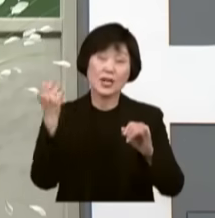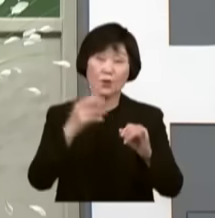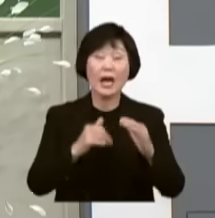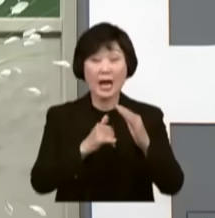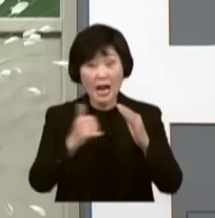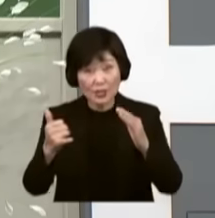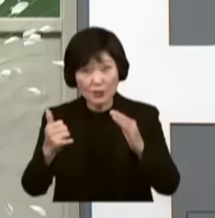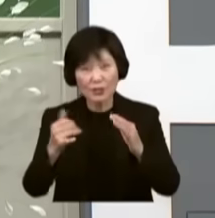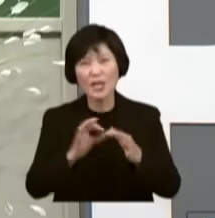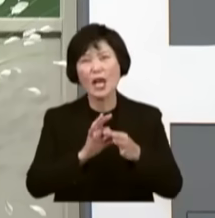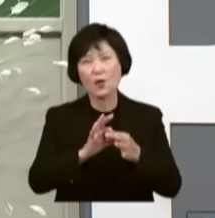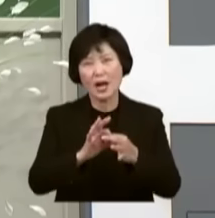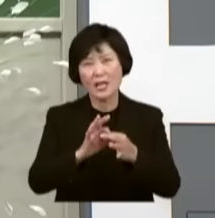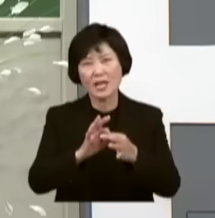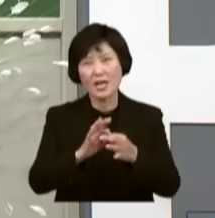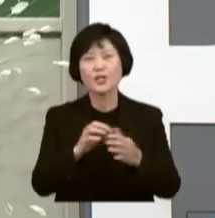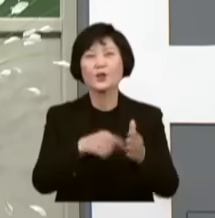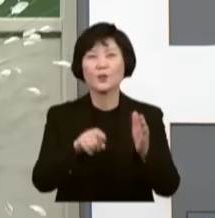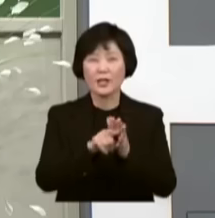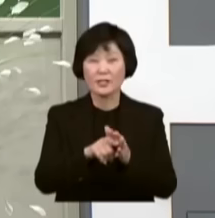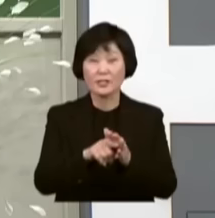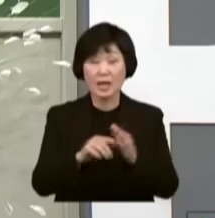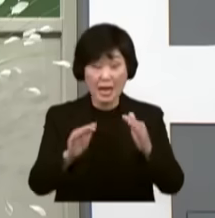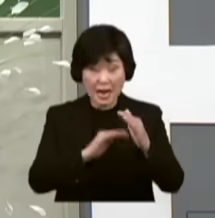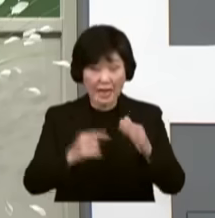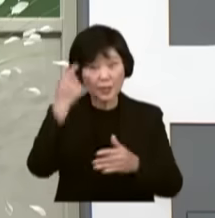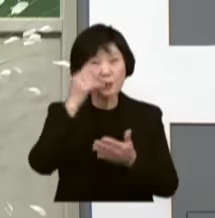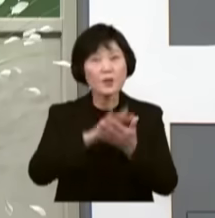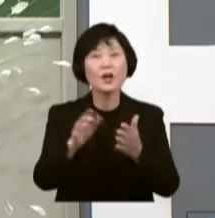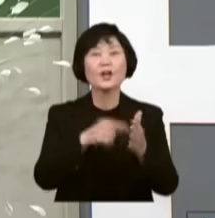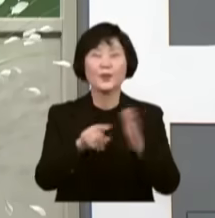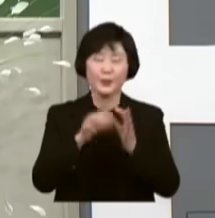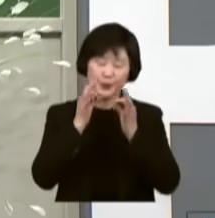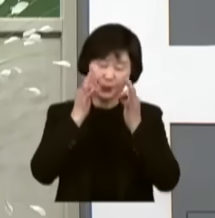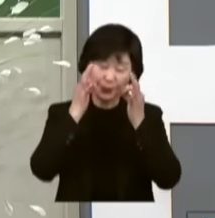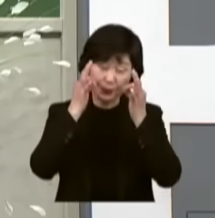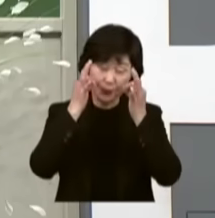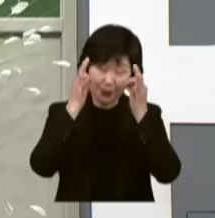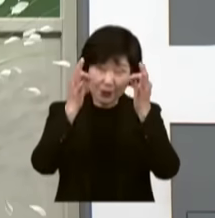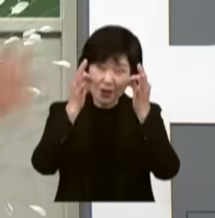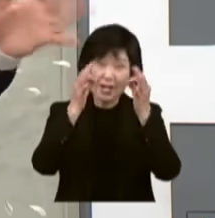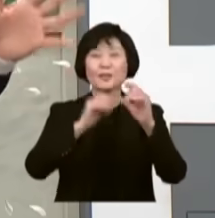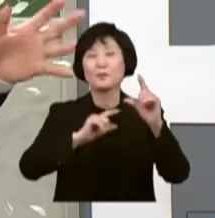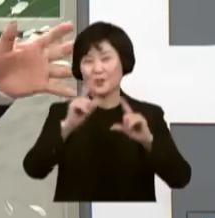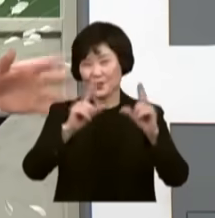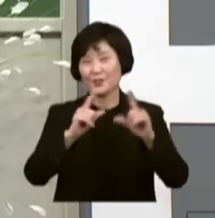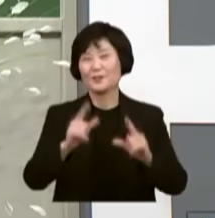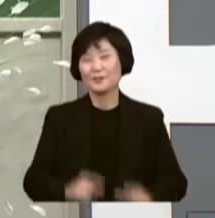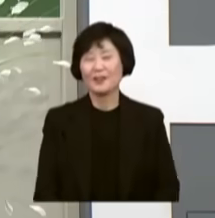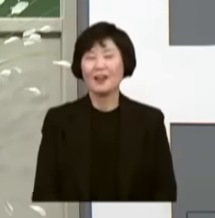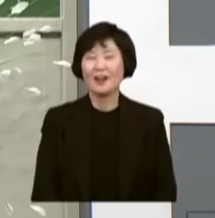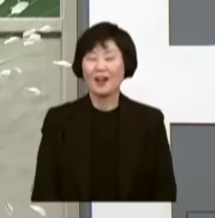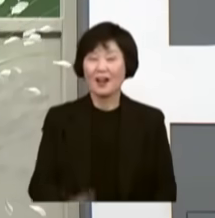않으면 안 되는 집안의 거라는 평화를 거. 위해서. 노력하고 계시는 거거든. 그래. 야, 어떻게 한인 사모님 네. 자녀 키우고